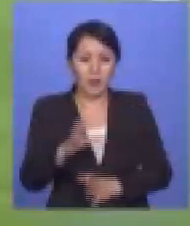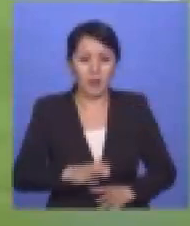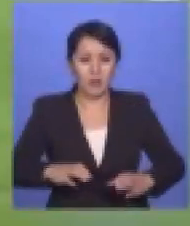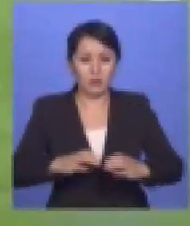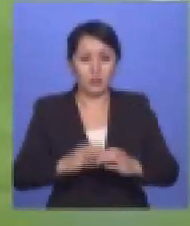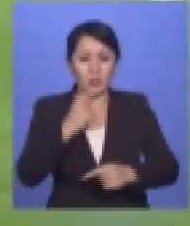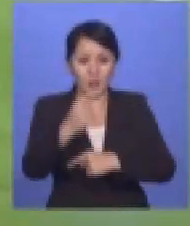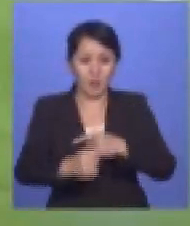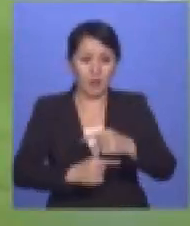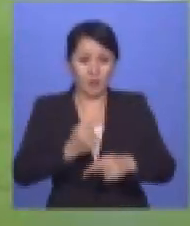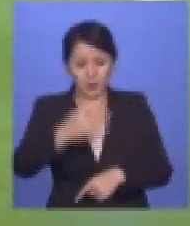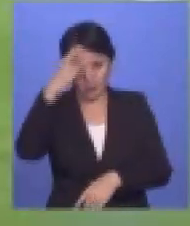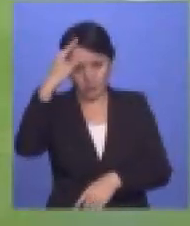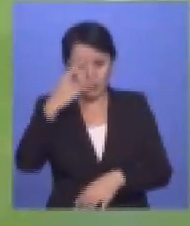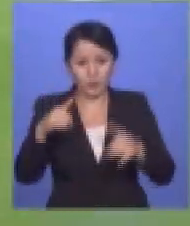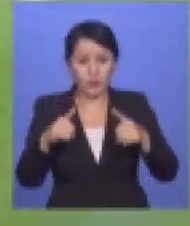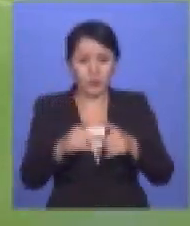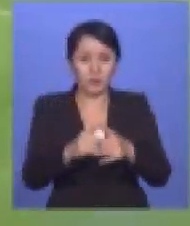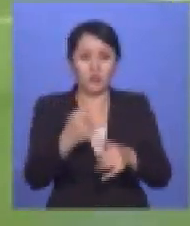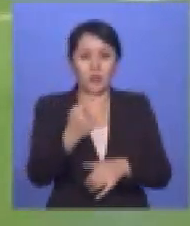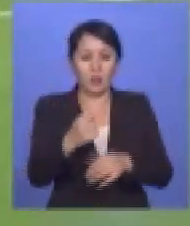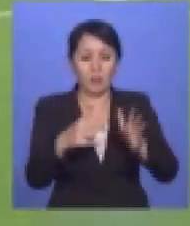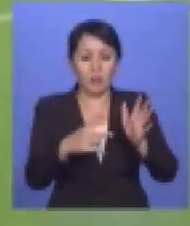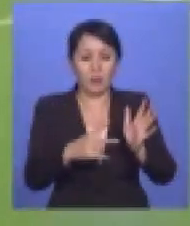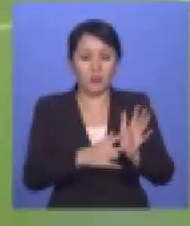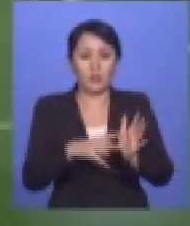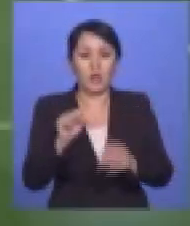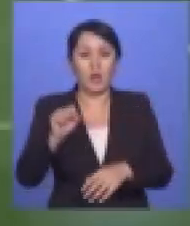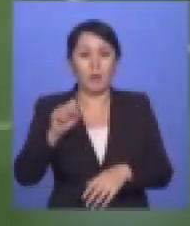футболшылар келесі ойынын Қазақстан кубының 1-8 финалы аясында